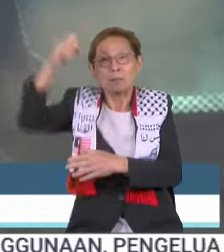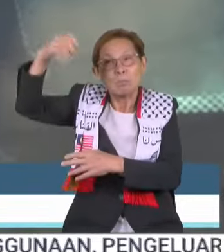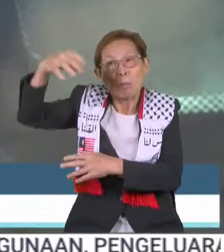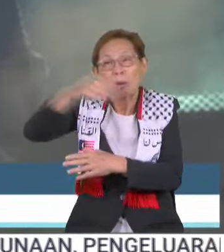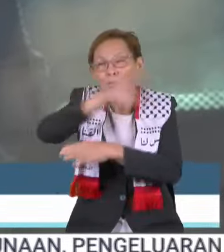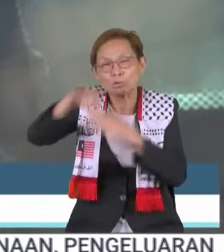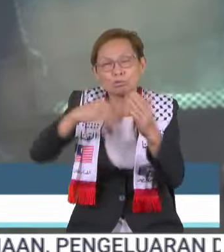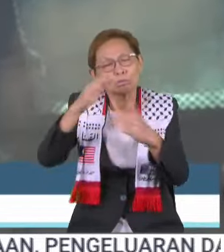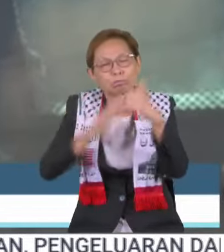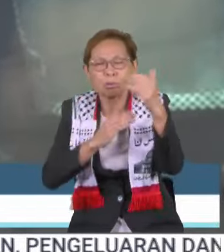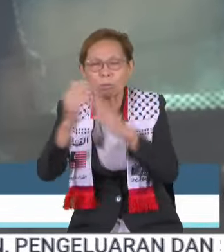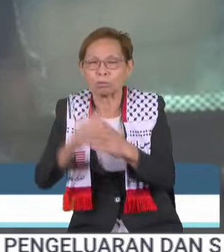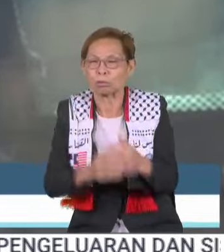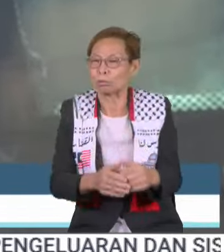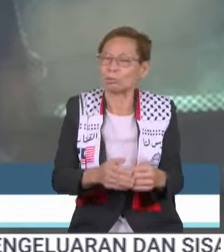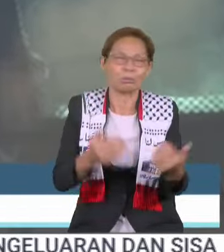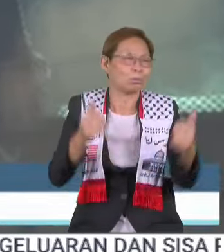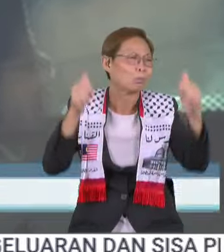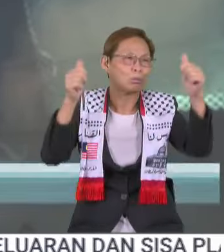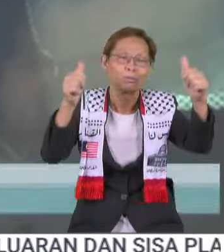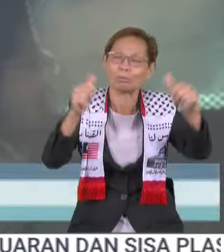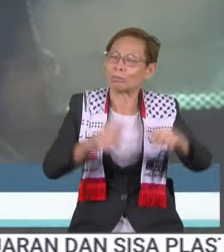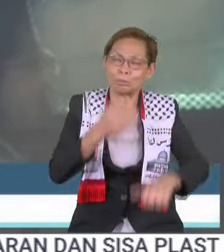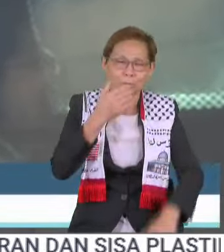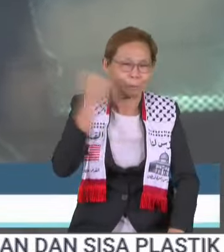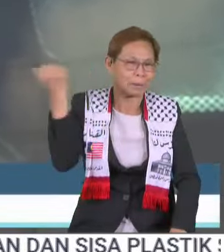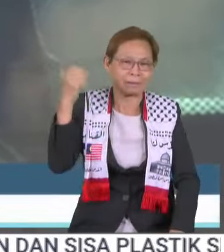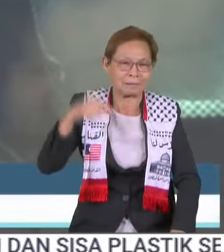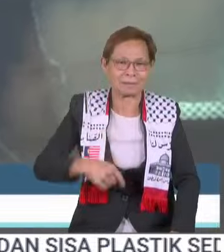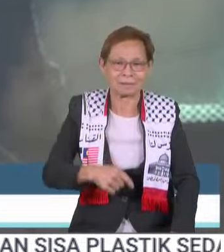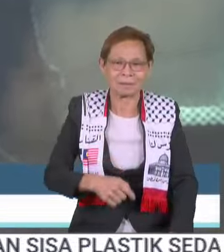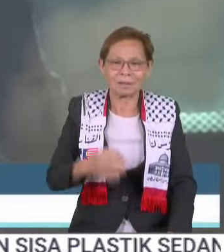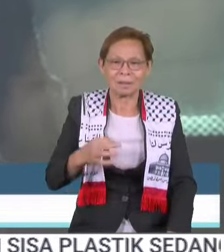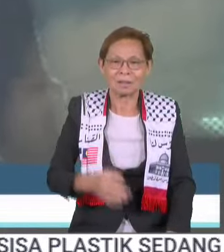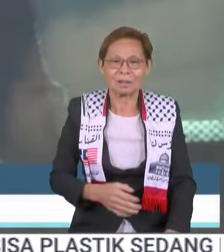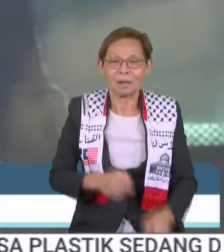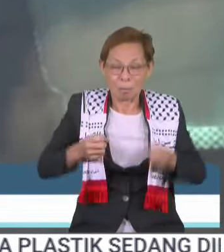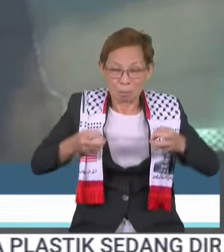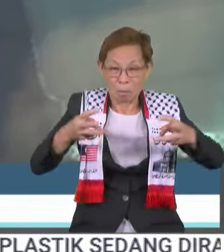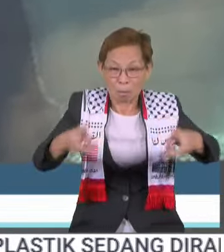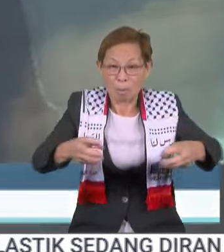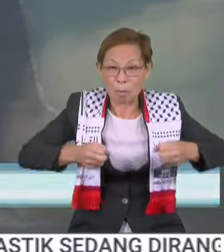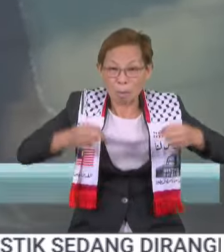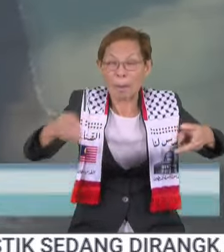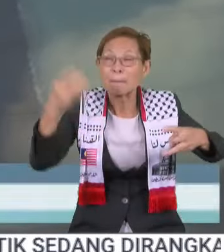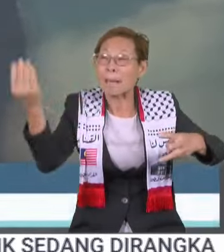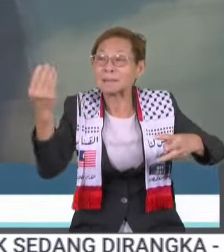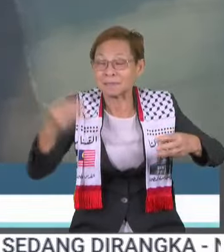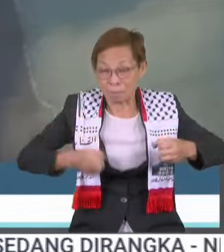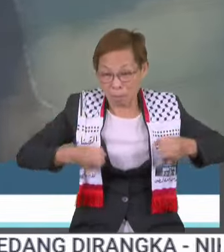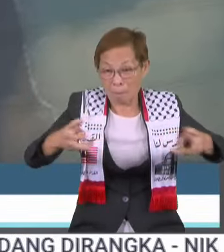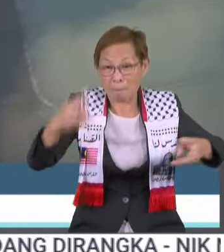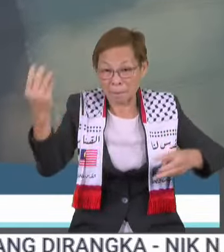Oh, jauh beza. Dia kalau ikutkan yang lebuh raya yang biasanya